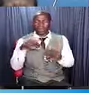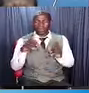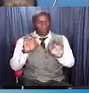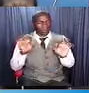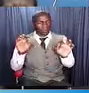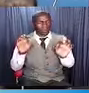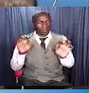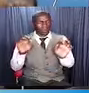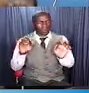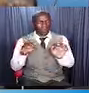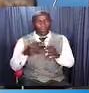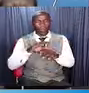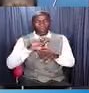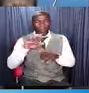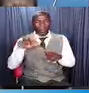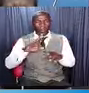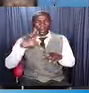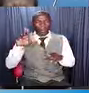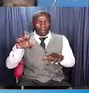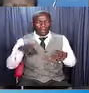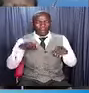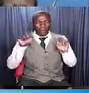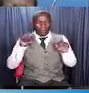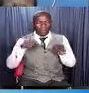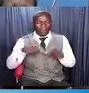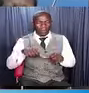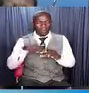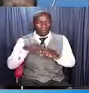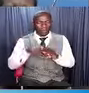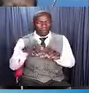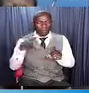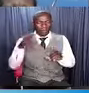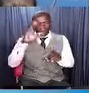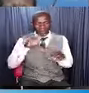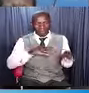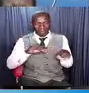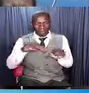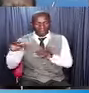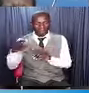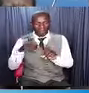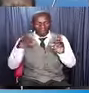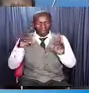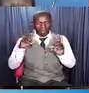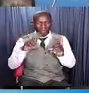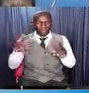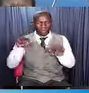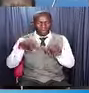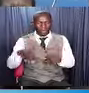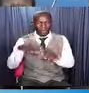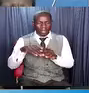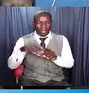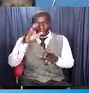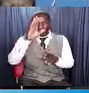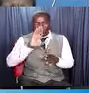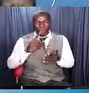dhambi. Hata huko uliko, ukajaliwa kukaa kwa na Mungu. Utoke kwa njia mbovu, ujizoeze kukaa.